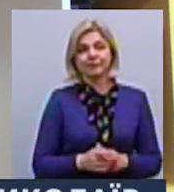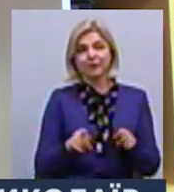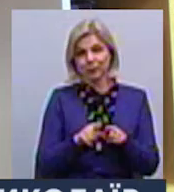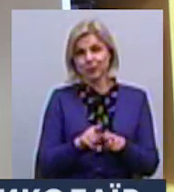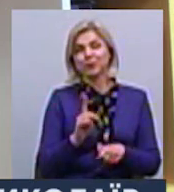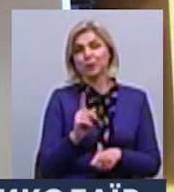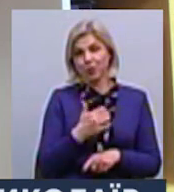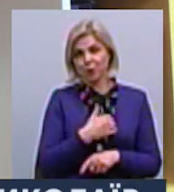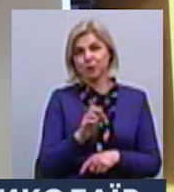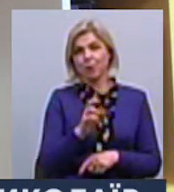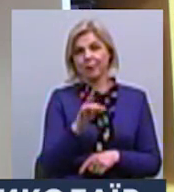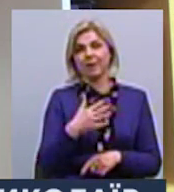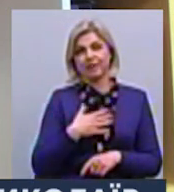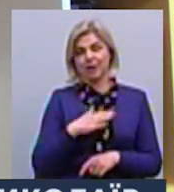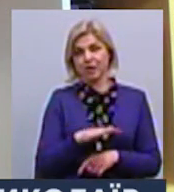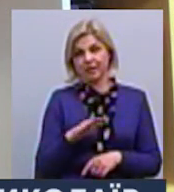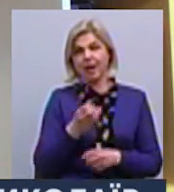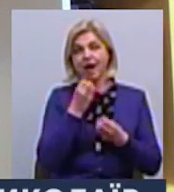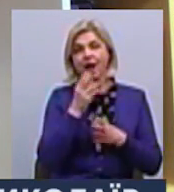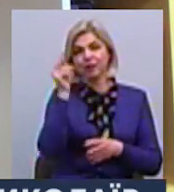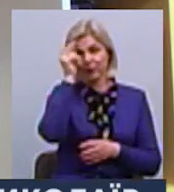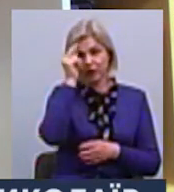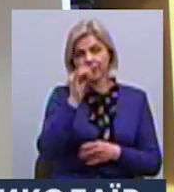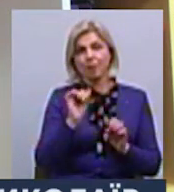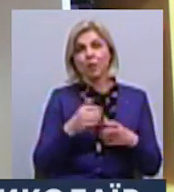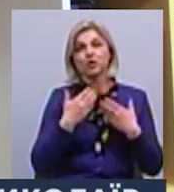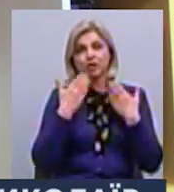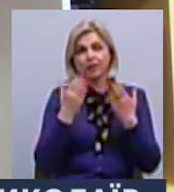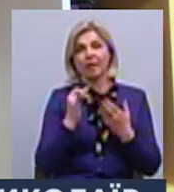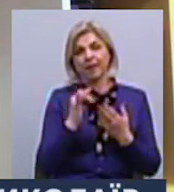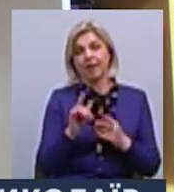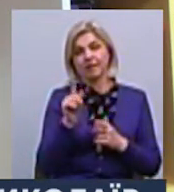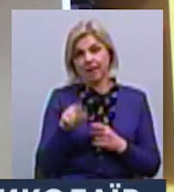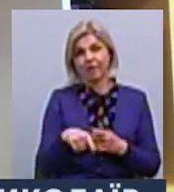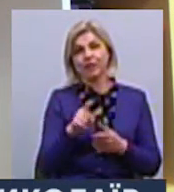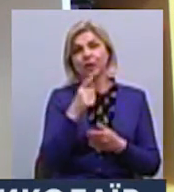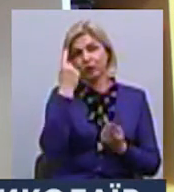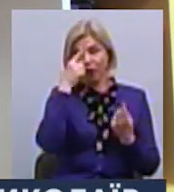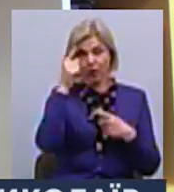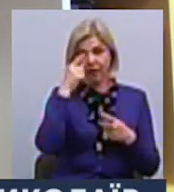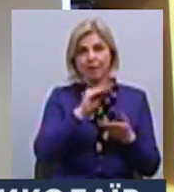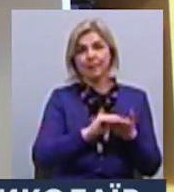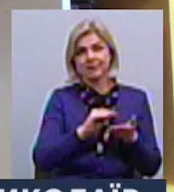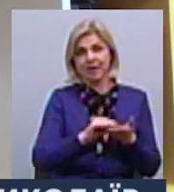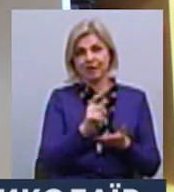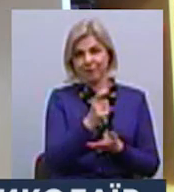щоб наші діти гарно вчилися, могли читати і навіть творили,